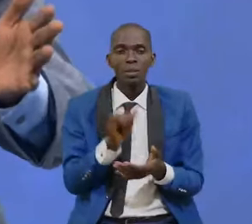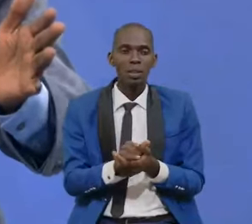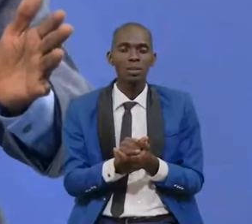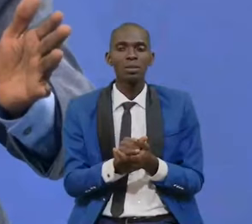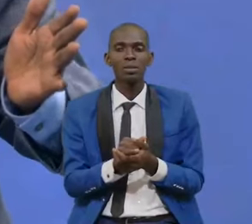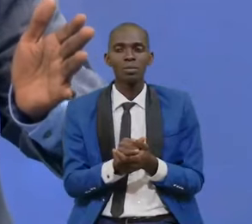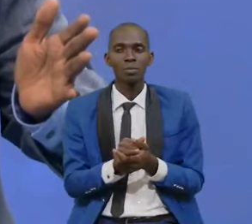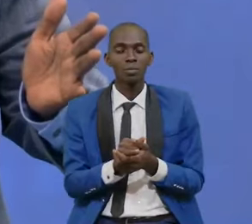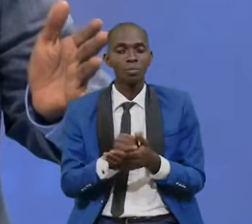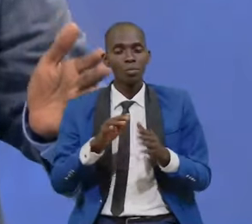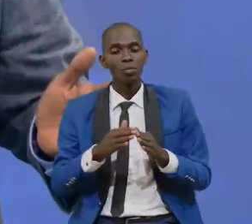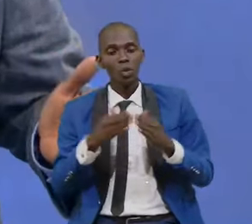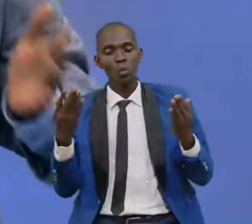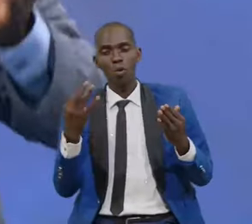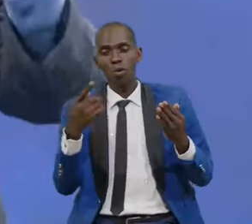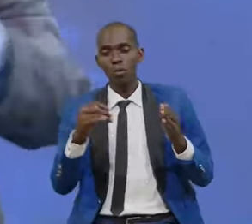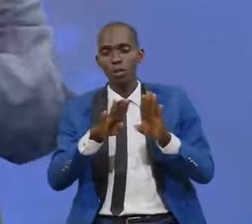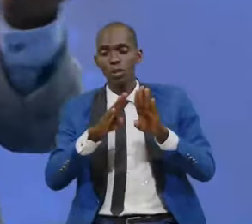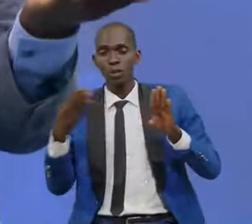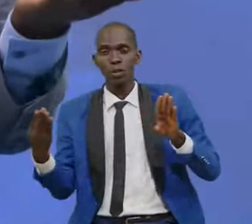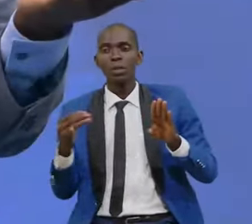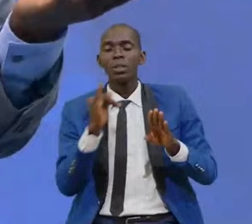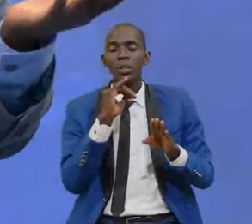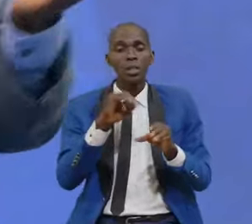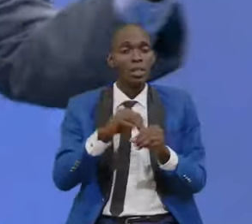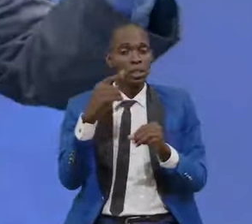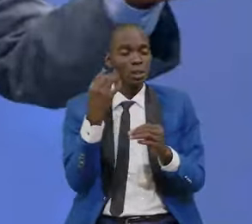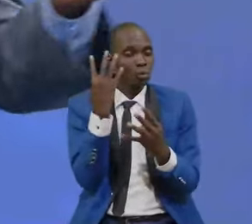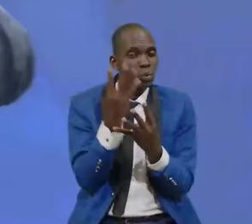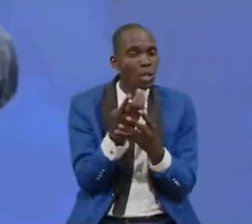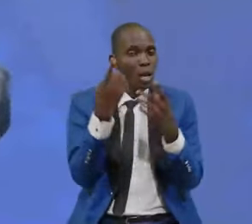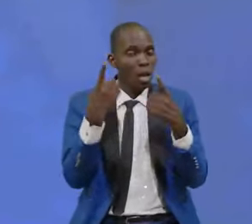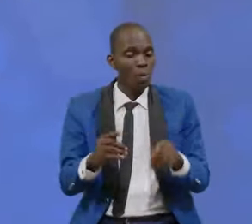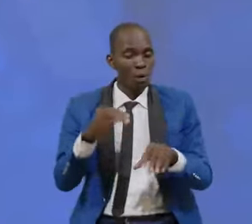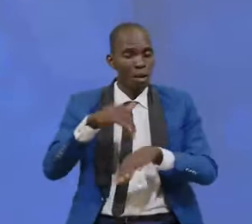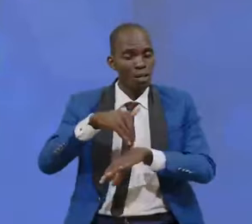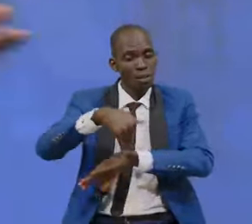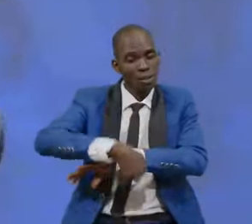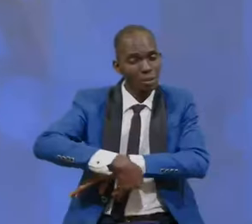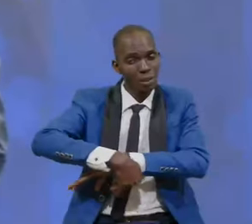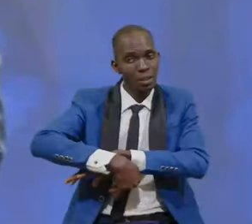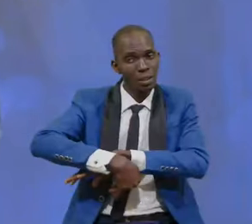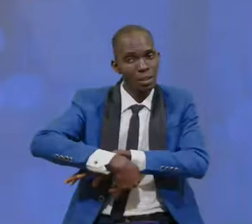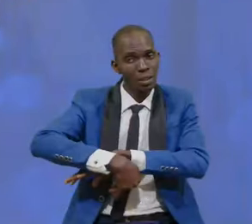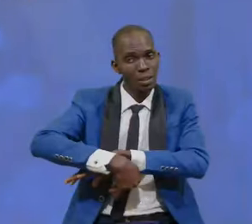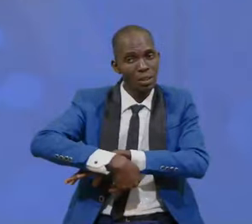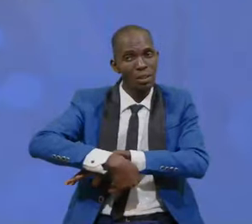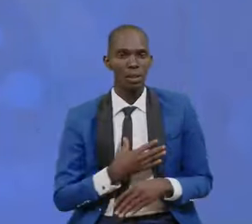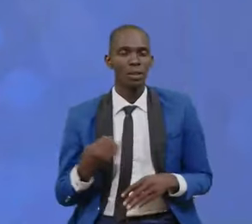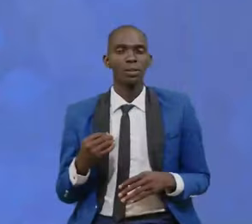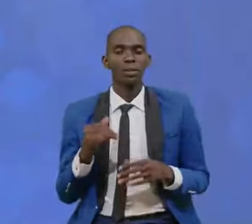que les portes ouvertes de la prison ont eu lieu dans la nuit. Vers le milieu de la nuit, ils ont prié, ils ont